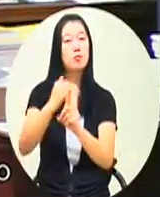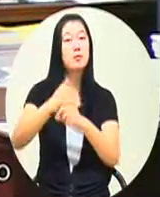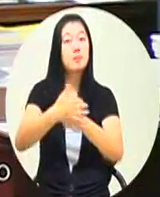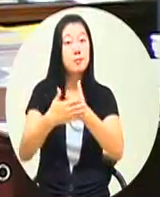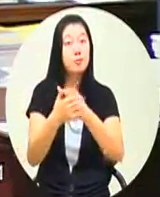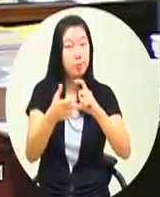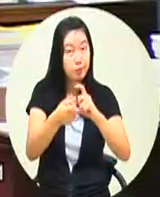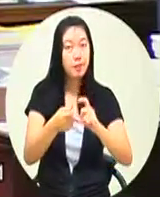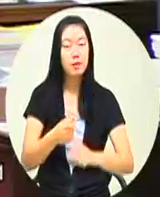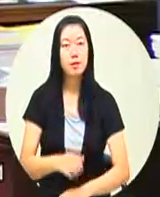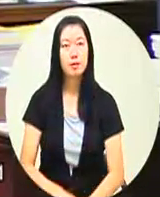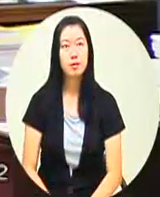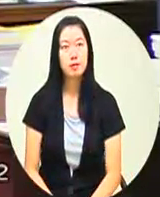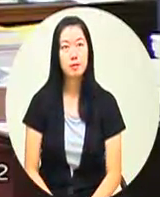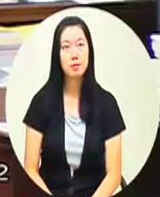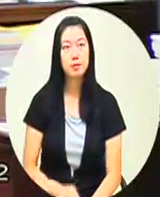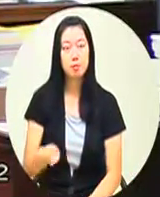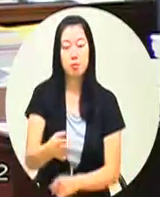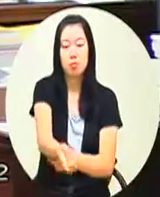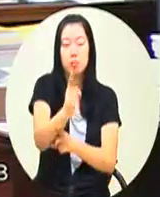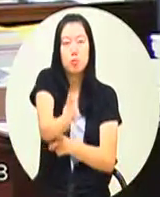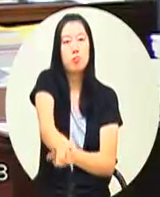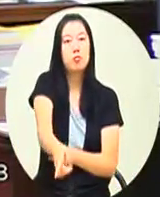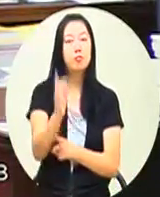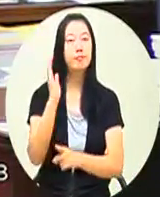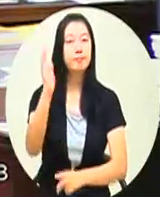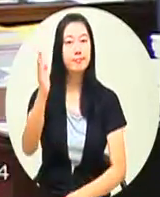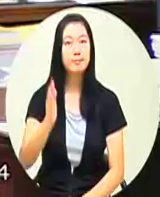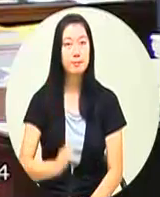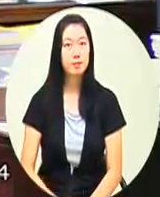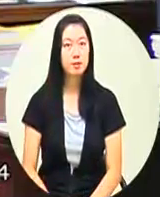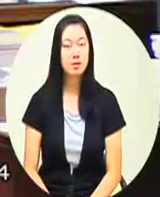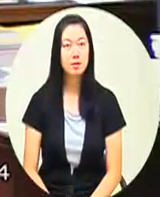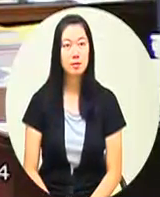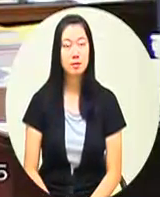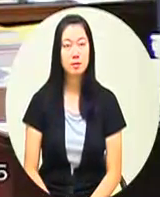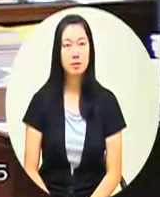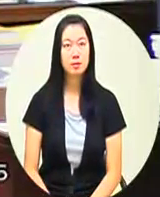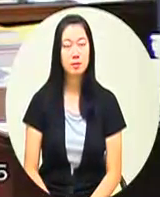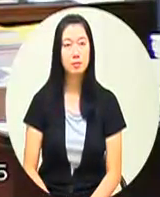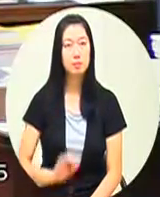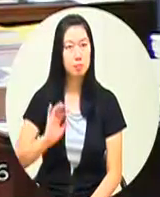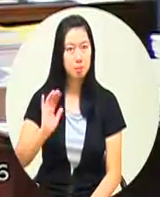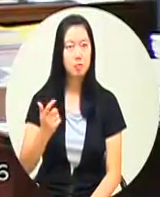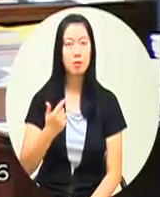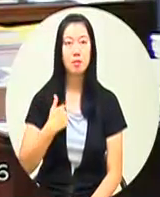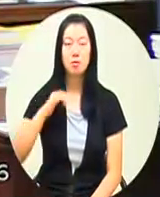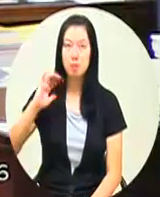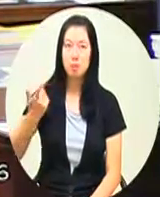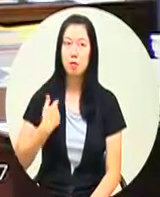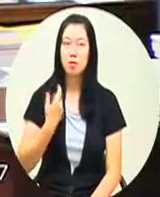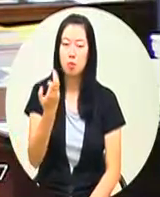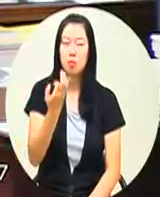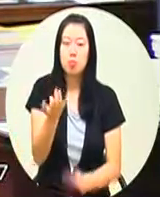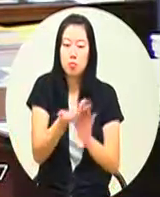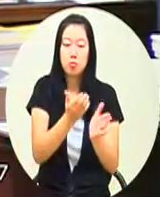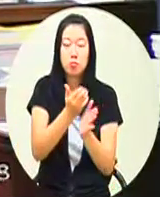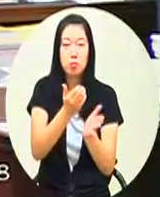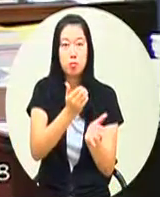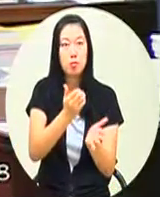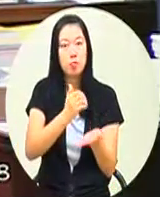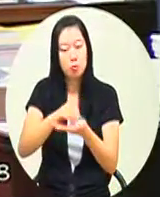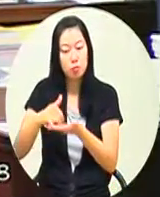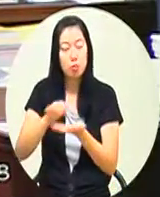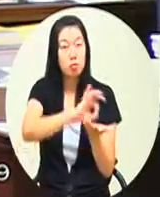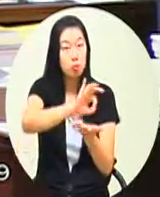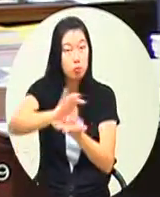经理，我们那个应该是禁止垂钓嘛，在水利法里面其实都有相关的规范，可是我们又要花一些预算，过去澄清